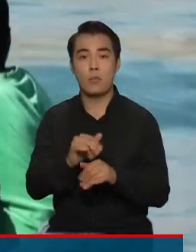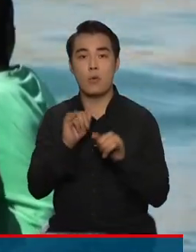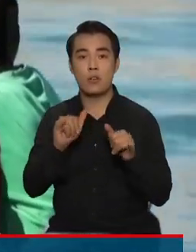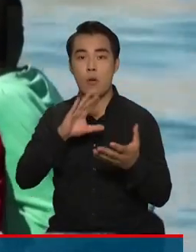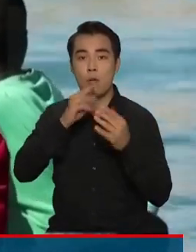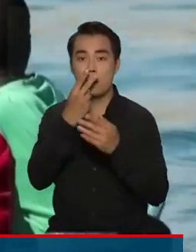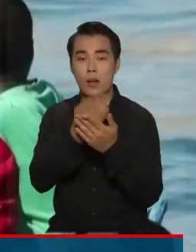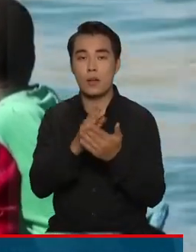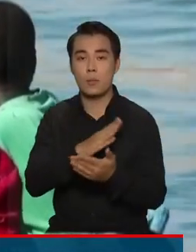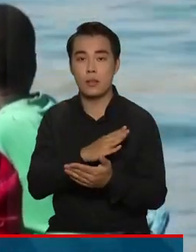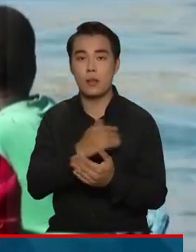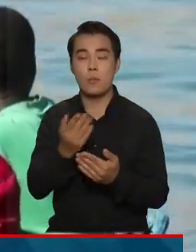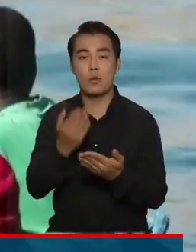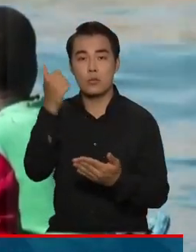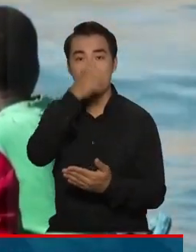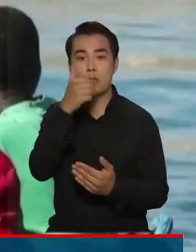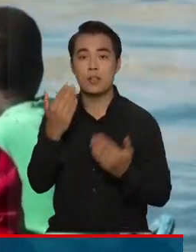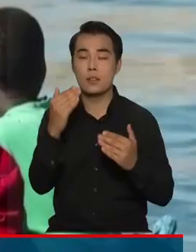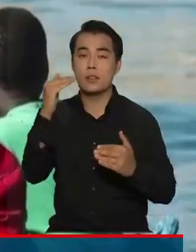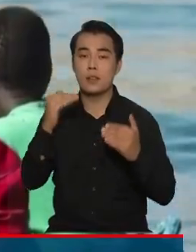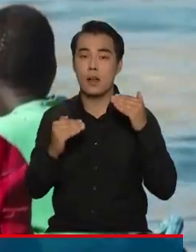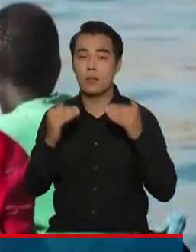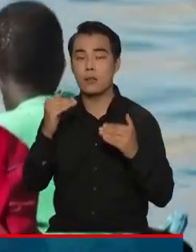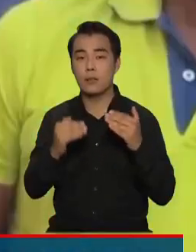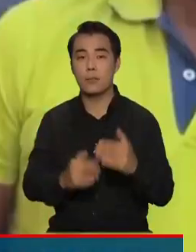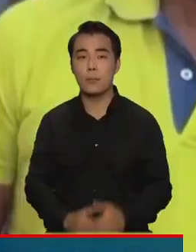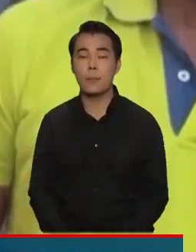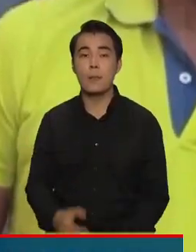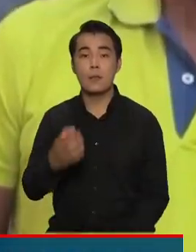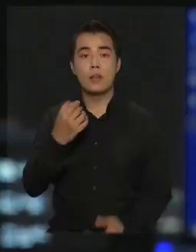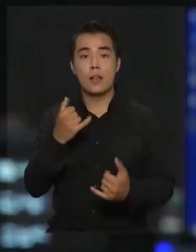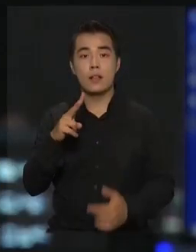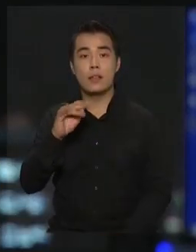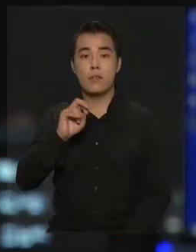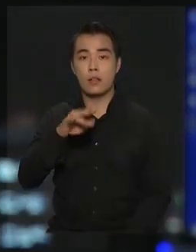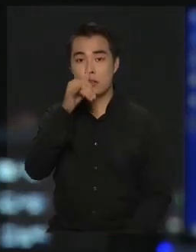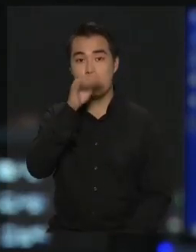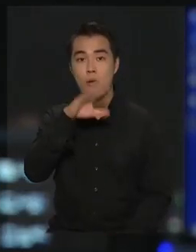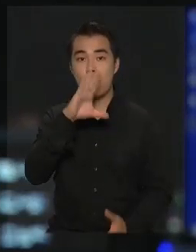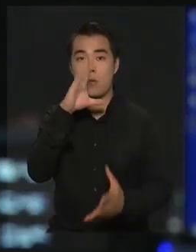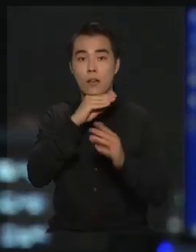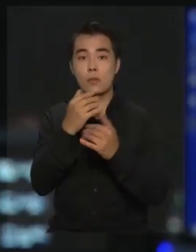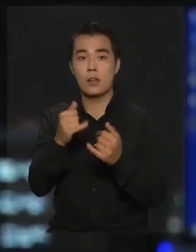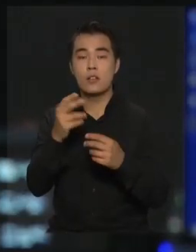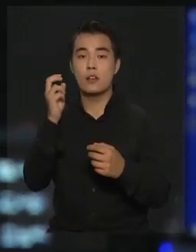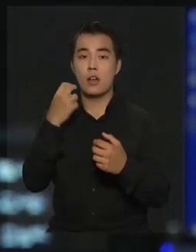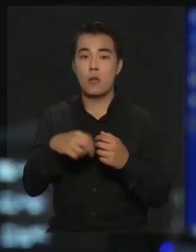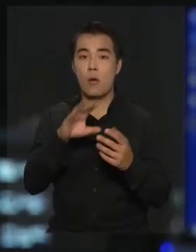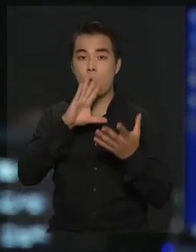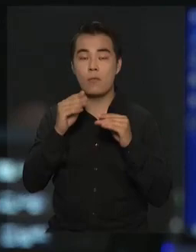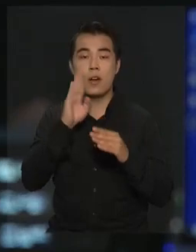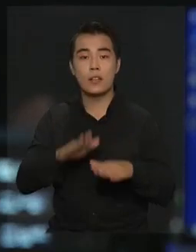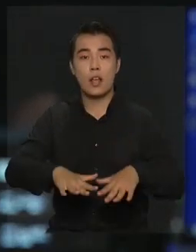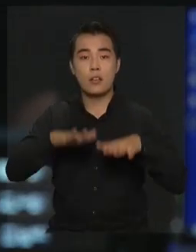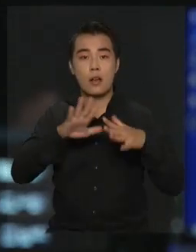за аналогичный период прошлого года. Тем временем в Ливии не могут справиться с последствиями разрушительного